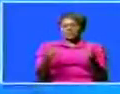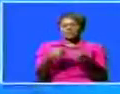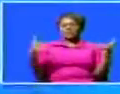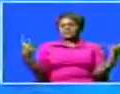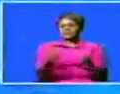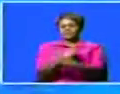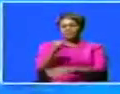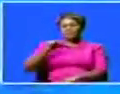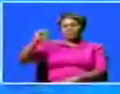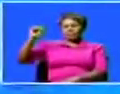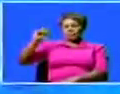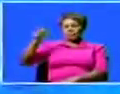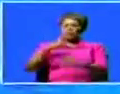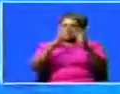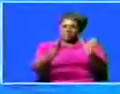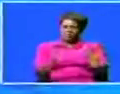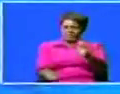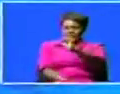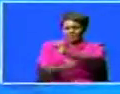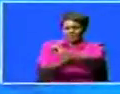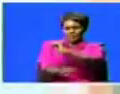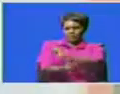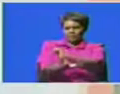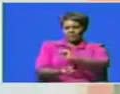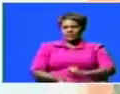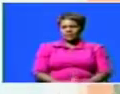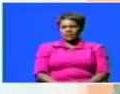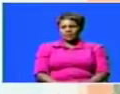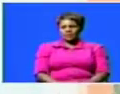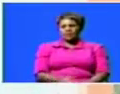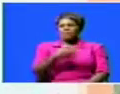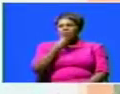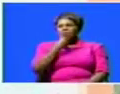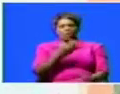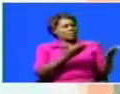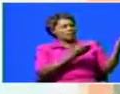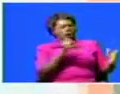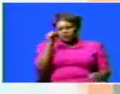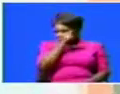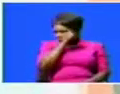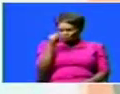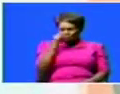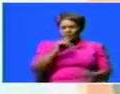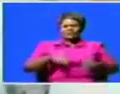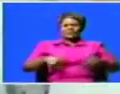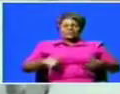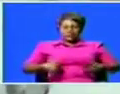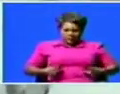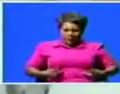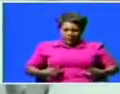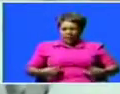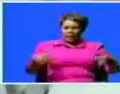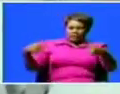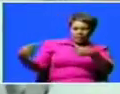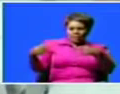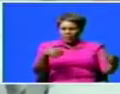za siasa. Francis Mtalaki ana taarifa hiyo. Kariuki, kijana wa kurandaranda mtaani, amechoshwa na tofauti, malumbano